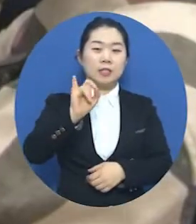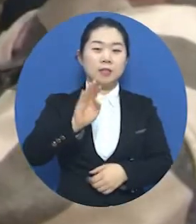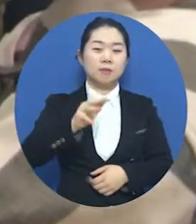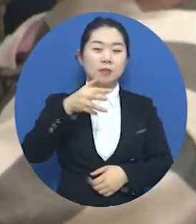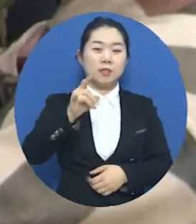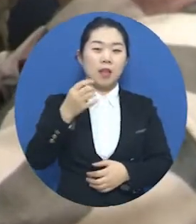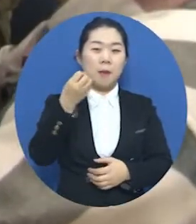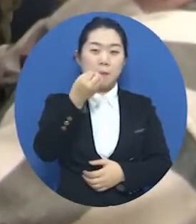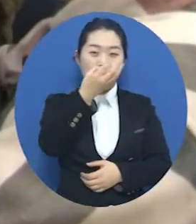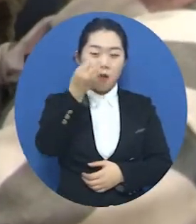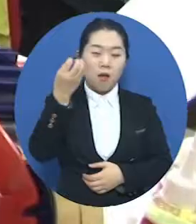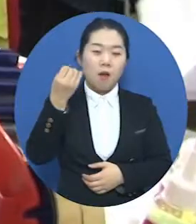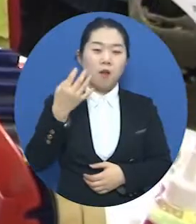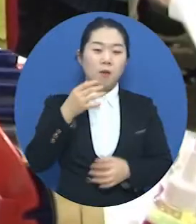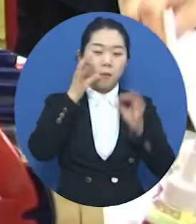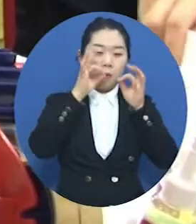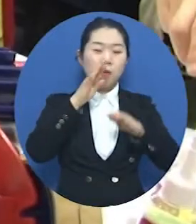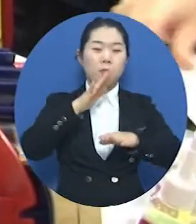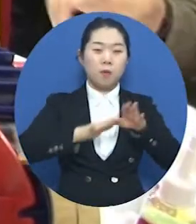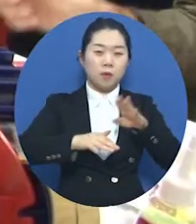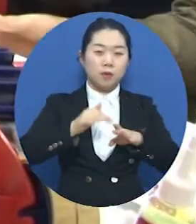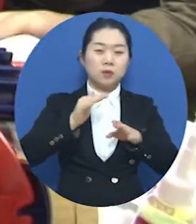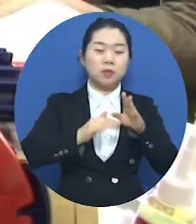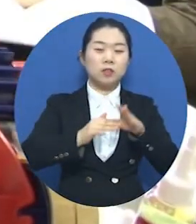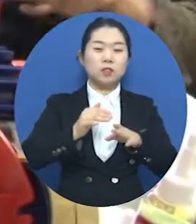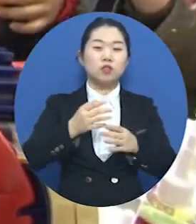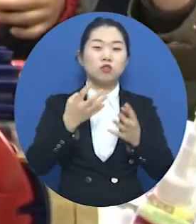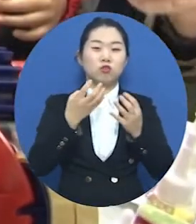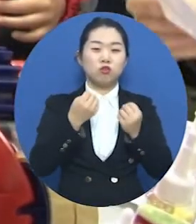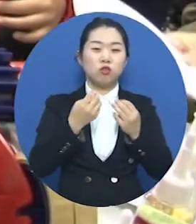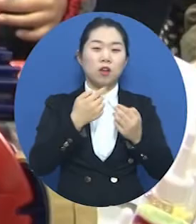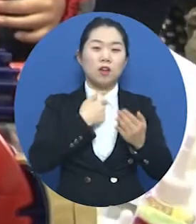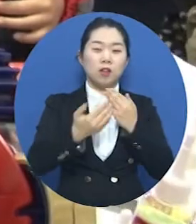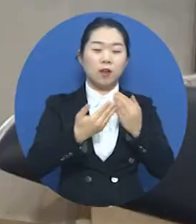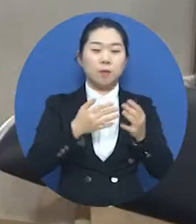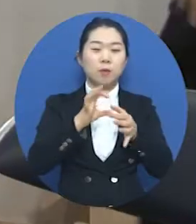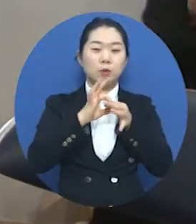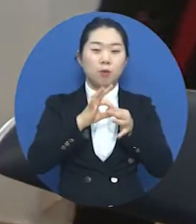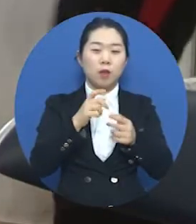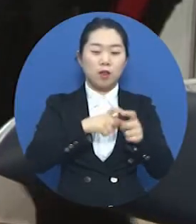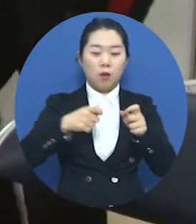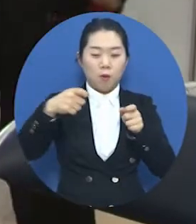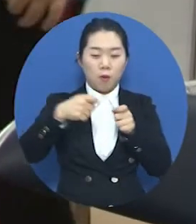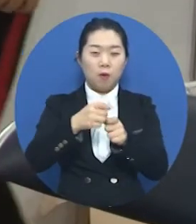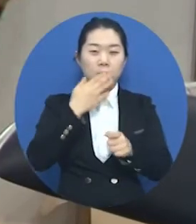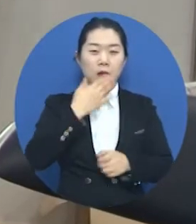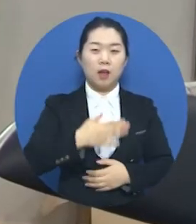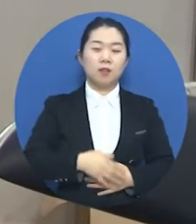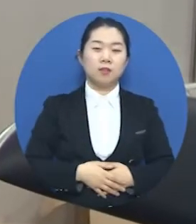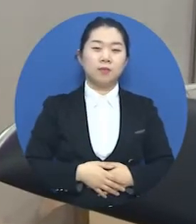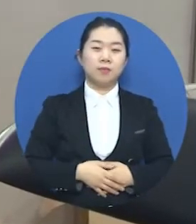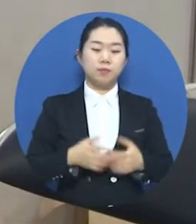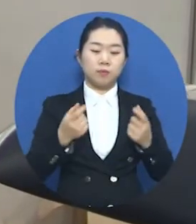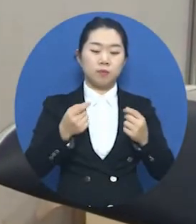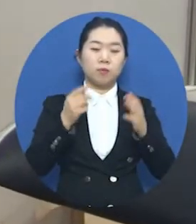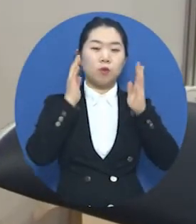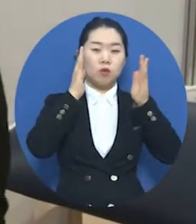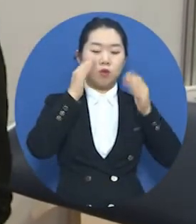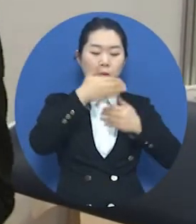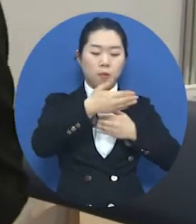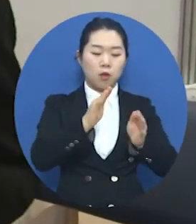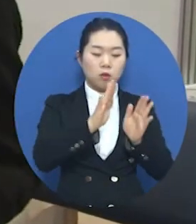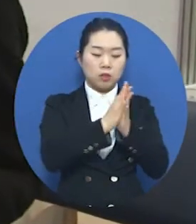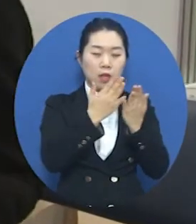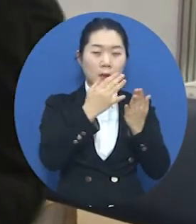수학 체험전을 통해 우리 학생들은 수학과 한 걸음 더 가까워집니다. 이렇게 교실에서 교과서로 배울 때랑